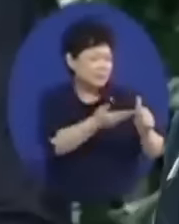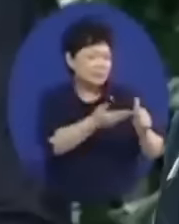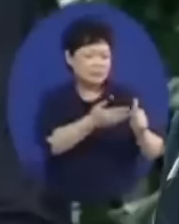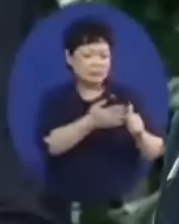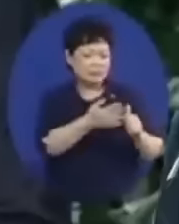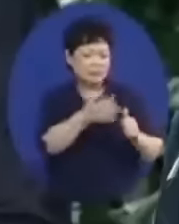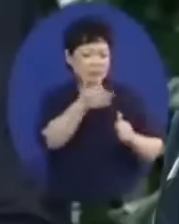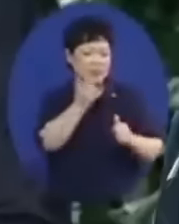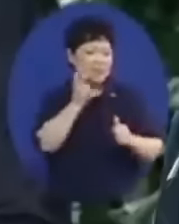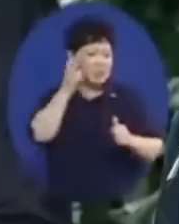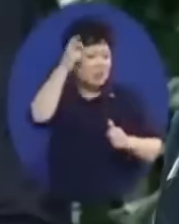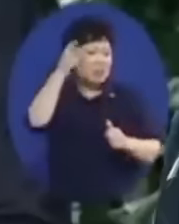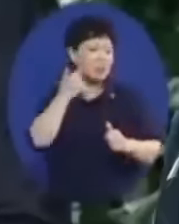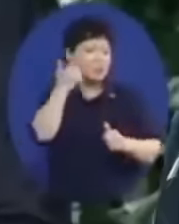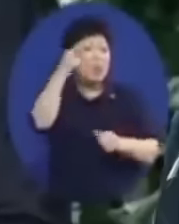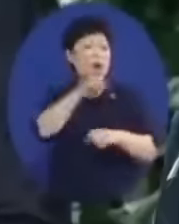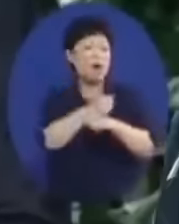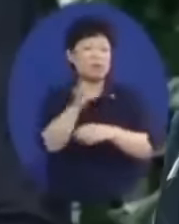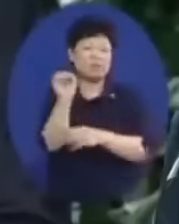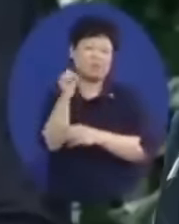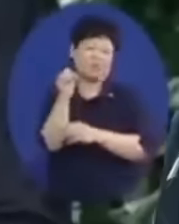고개를 흔들면서 나 죄 덩어리입니다.